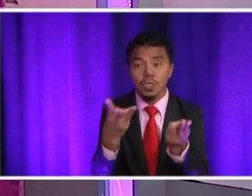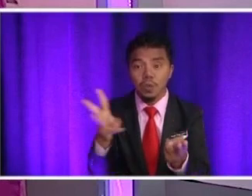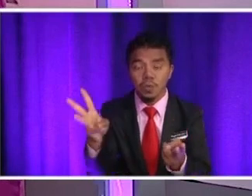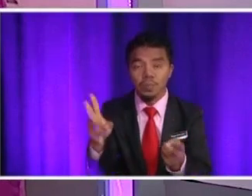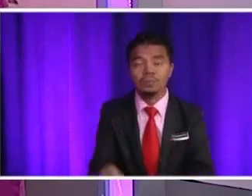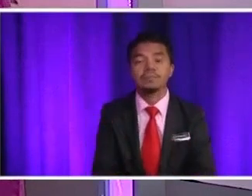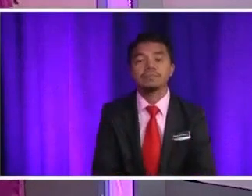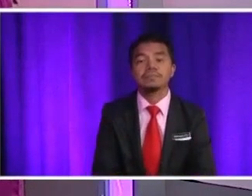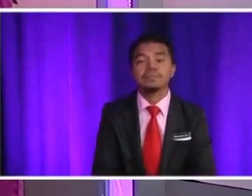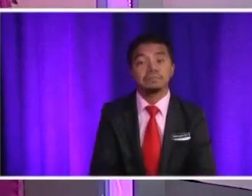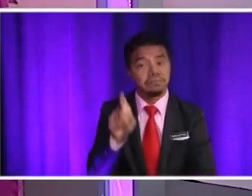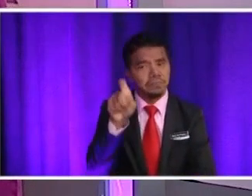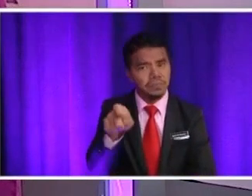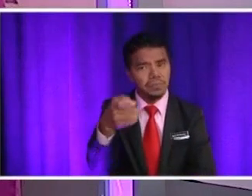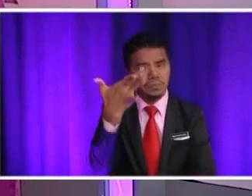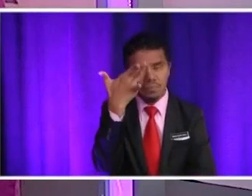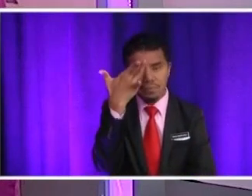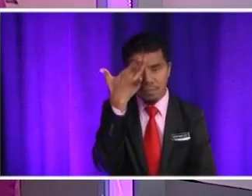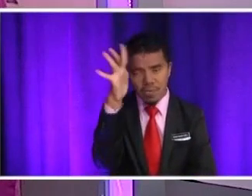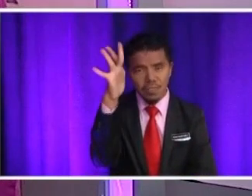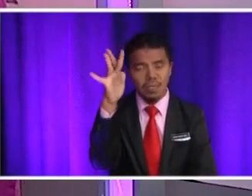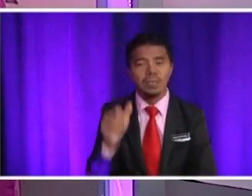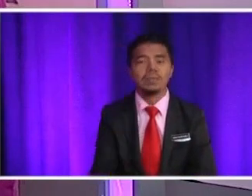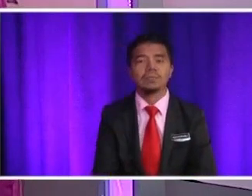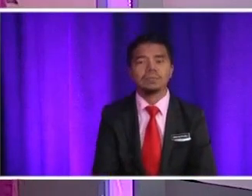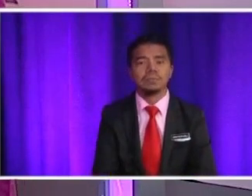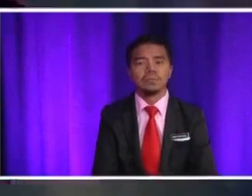peluang yang ada. Macam tadi saya cakap tadi lah. Kalau suasana